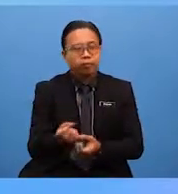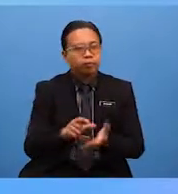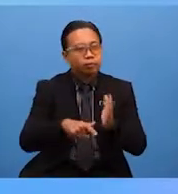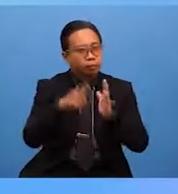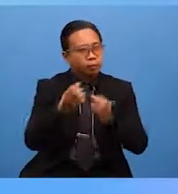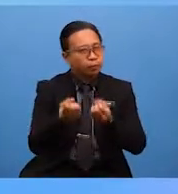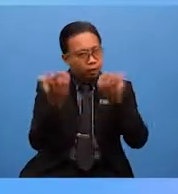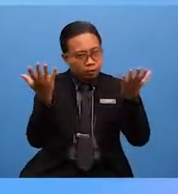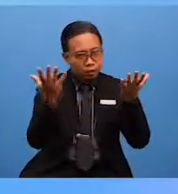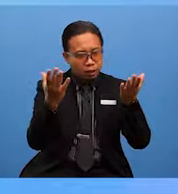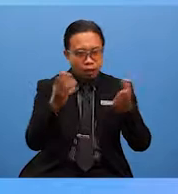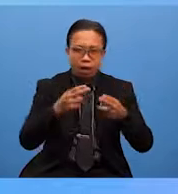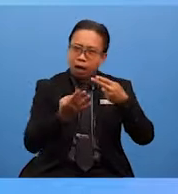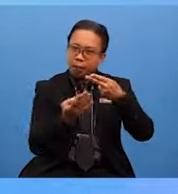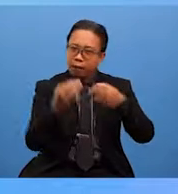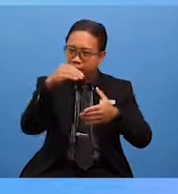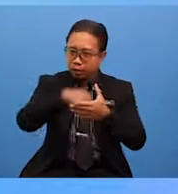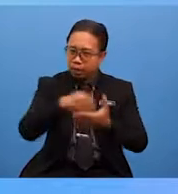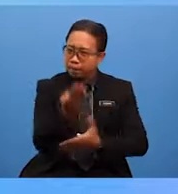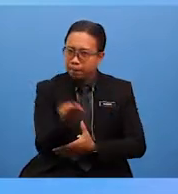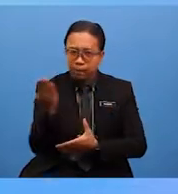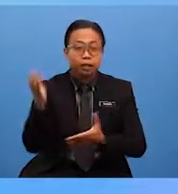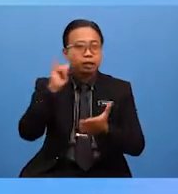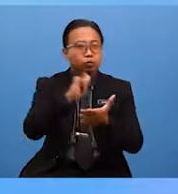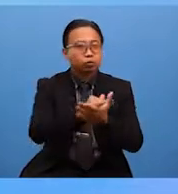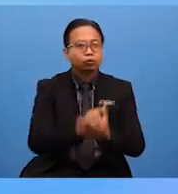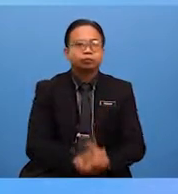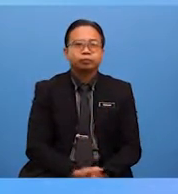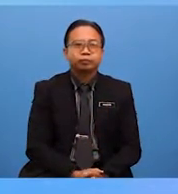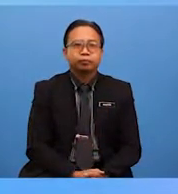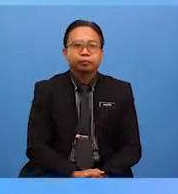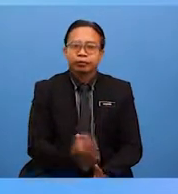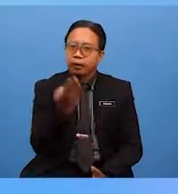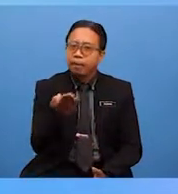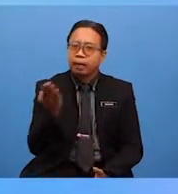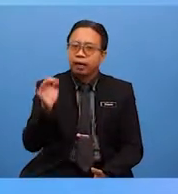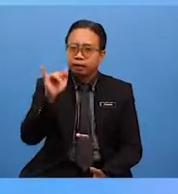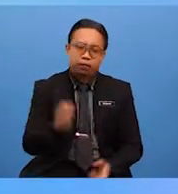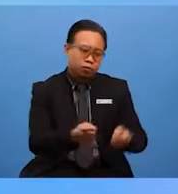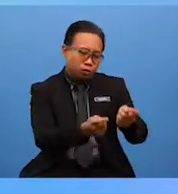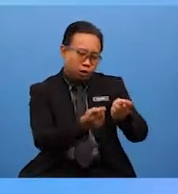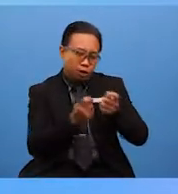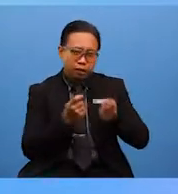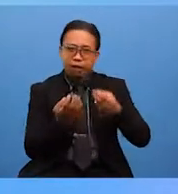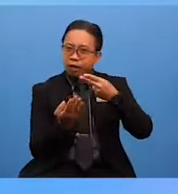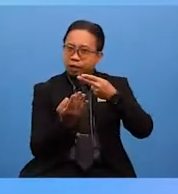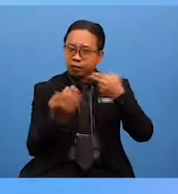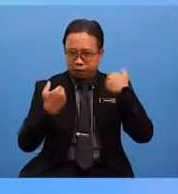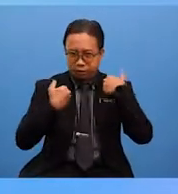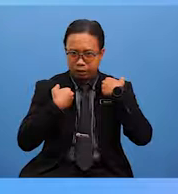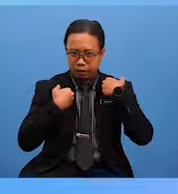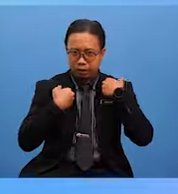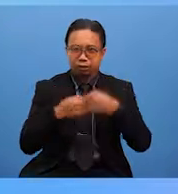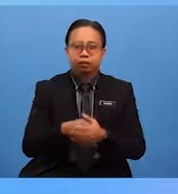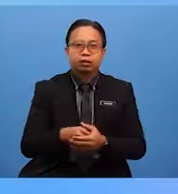yang terkandung di dalam bahan tersebut bahan yang menyerap hamba akan mempunyai